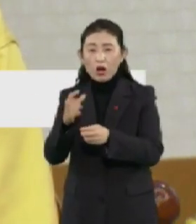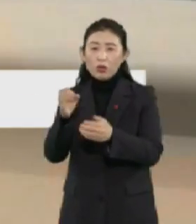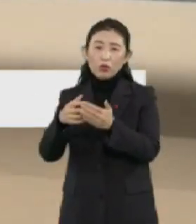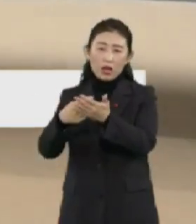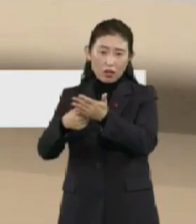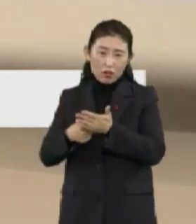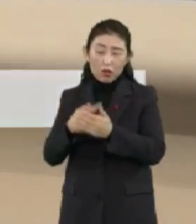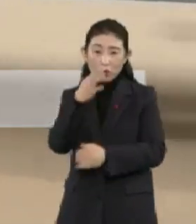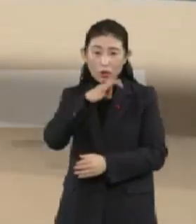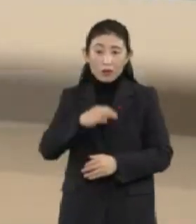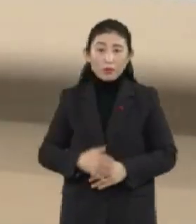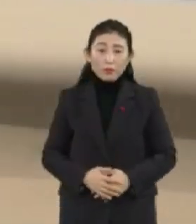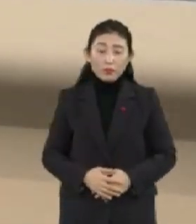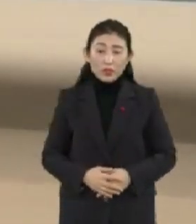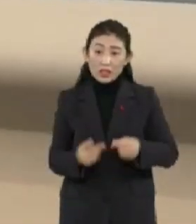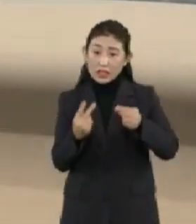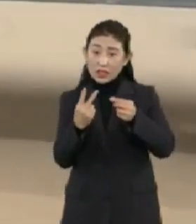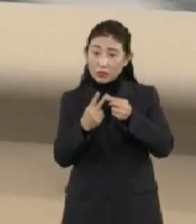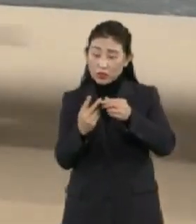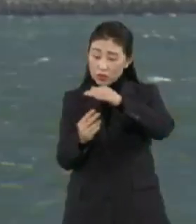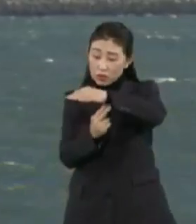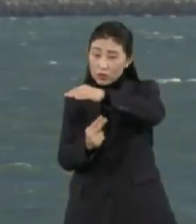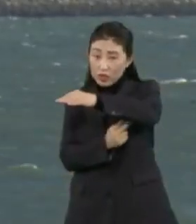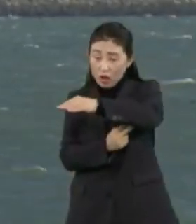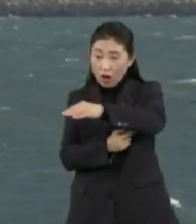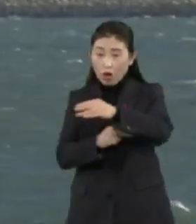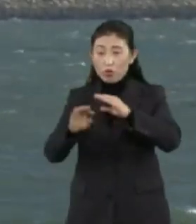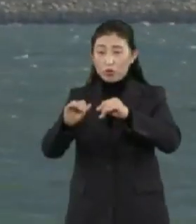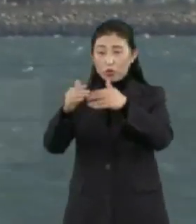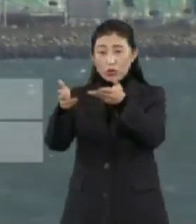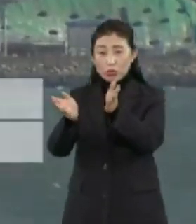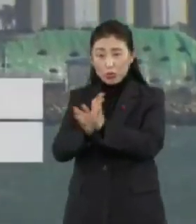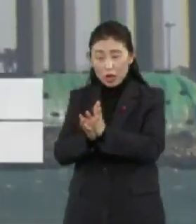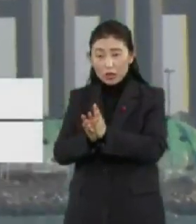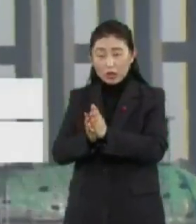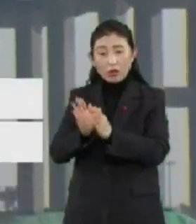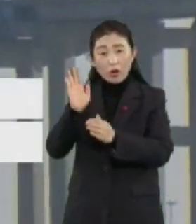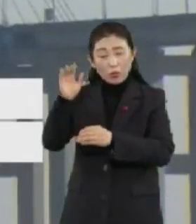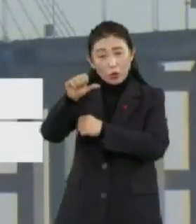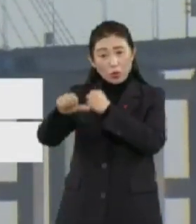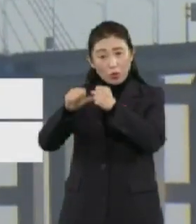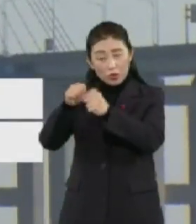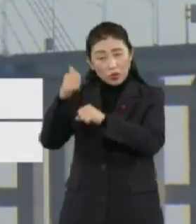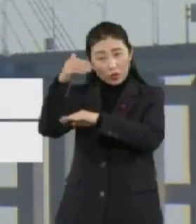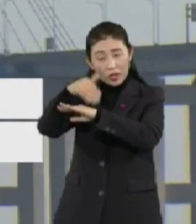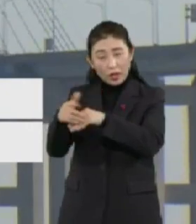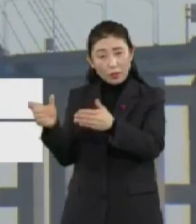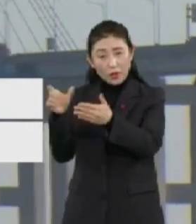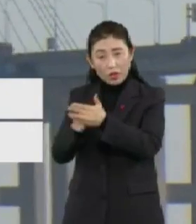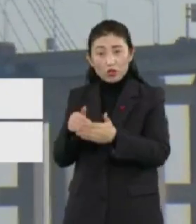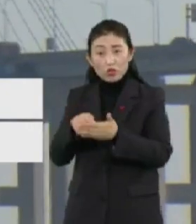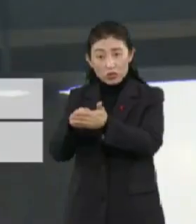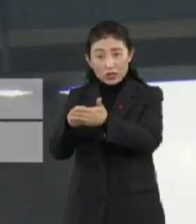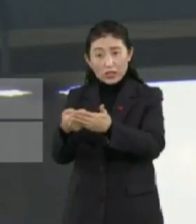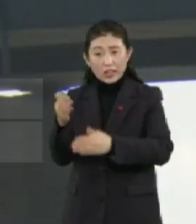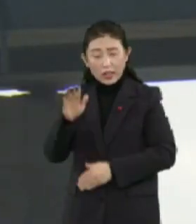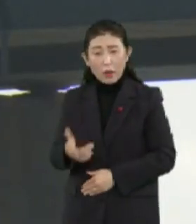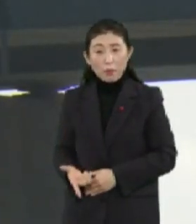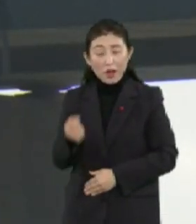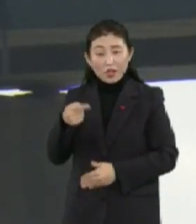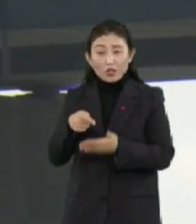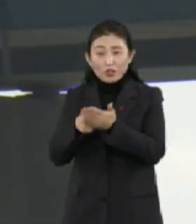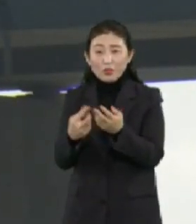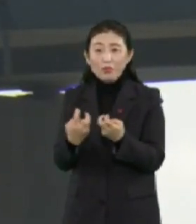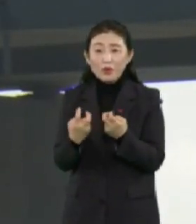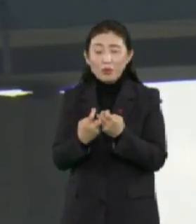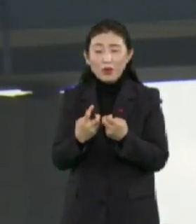기대합니다. 충남도는 제2서해대교를 국토교통부의 국도건설 5개년 계획에 반영시켜 추진할 계획이지만 더 빠른 추진을